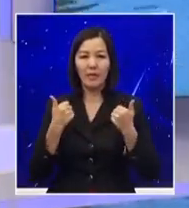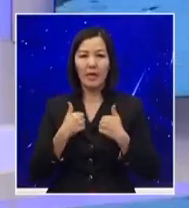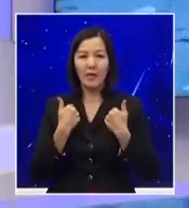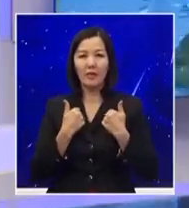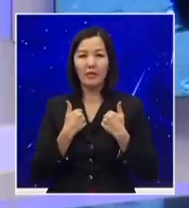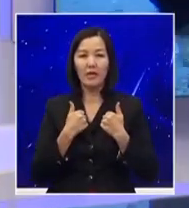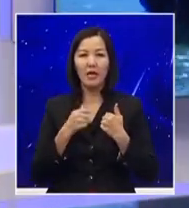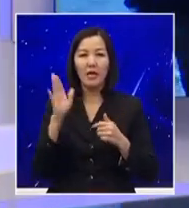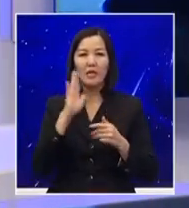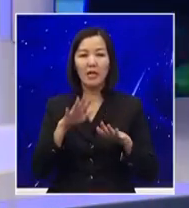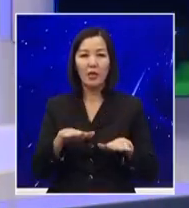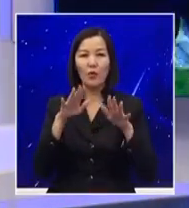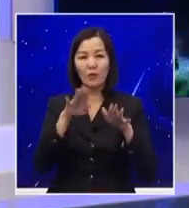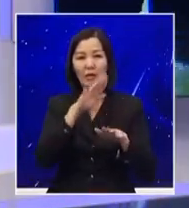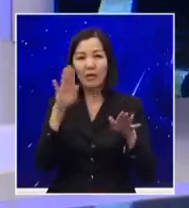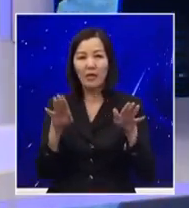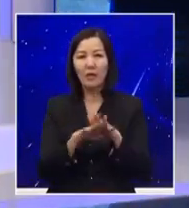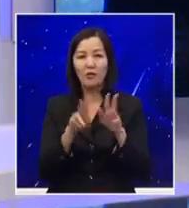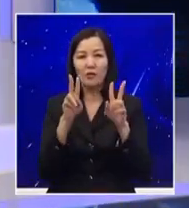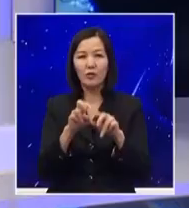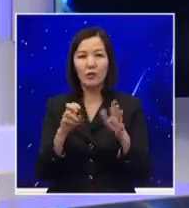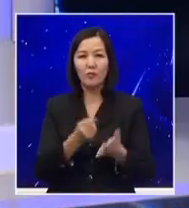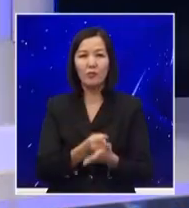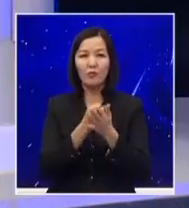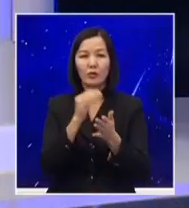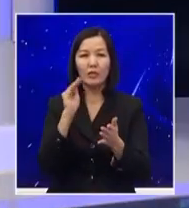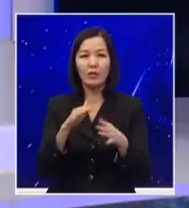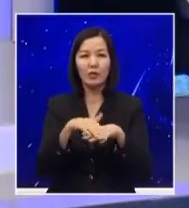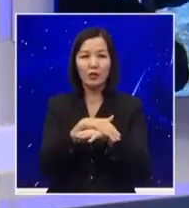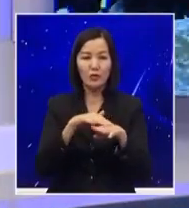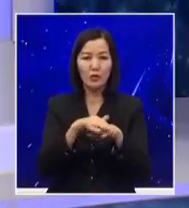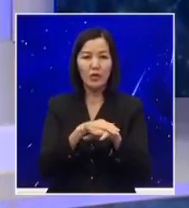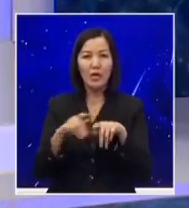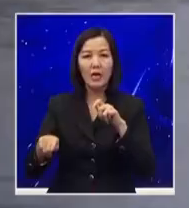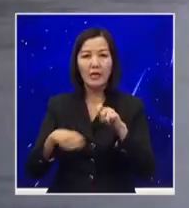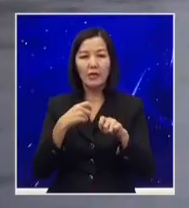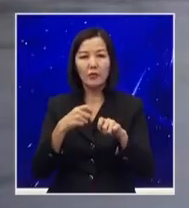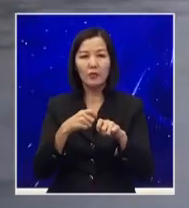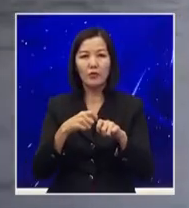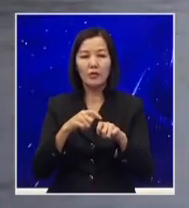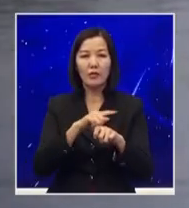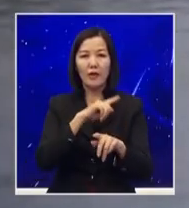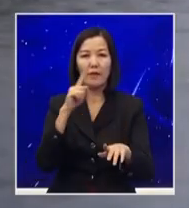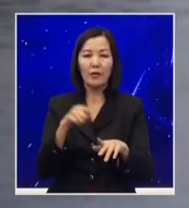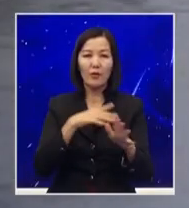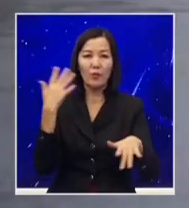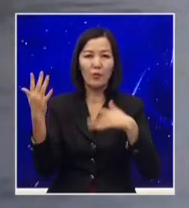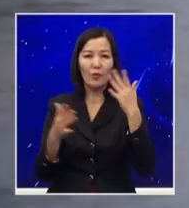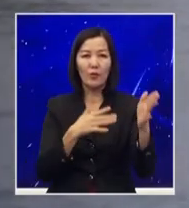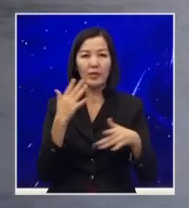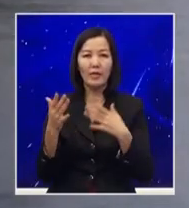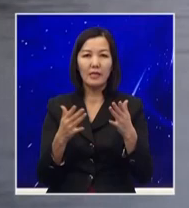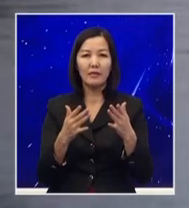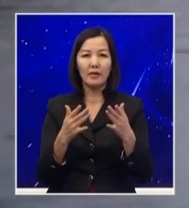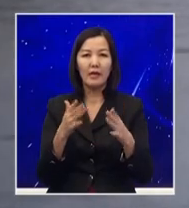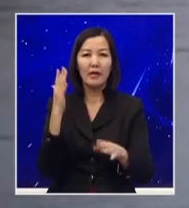до затопленных районов. Их помощи ждут тысячи местных жителей. Разрушительный удар стихии приняла на себя небольшая